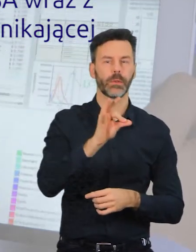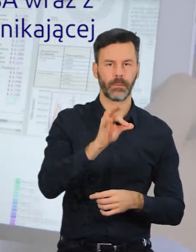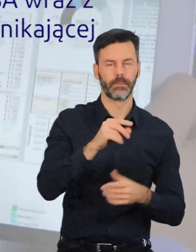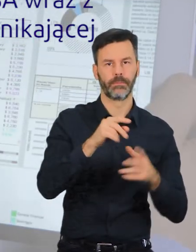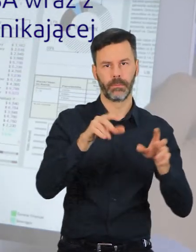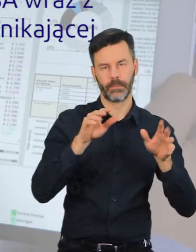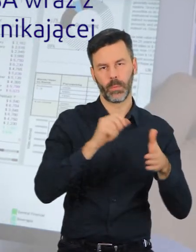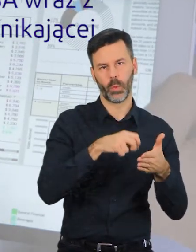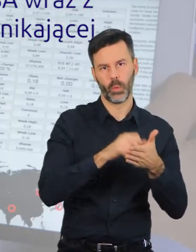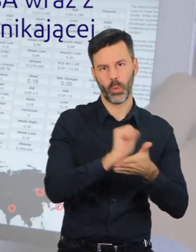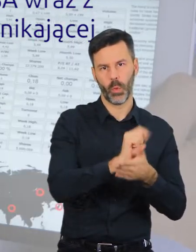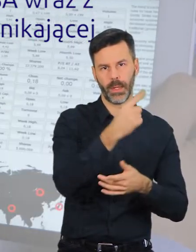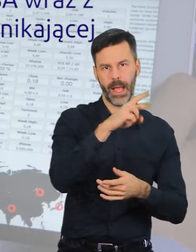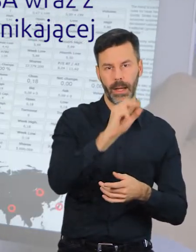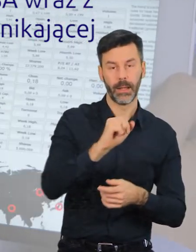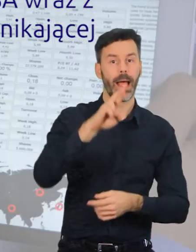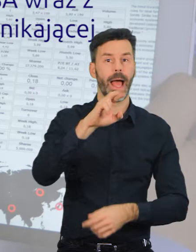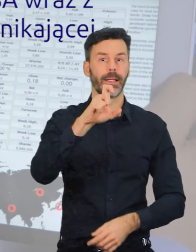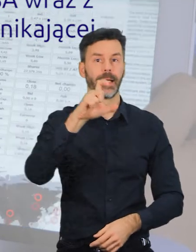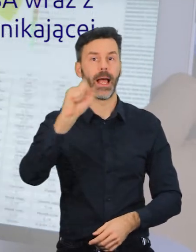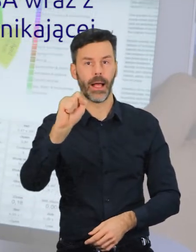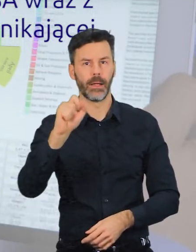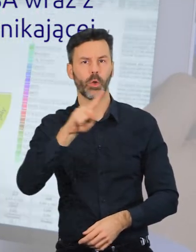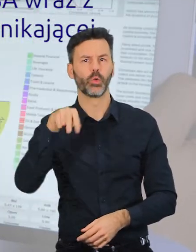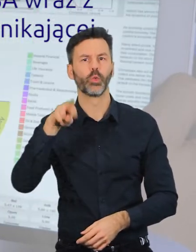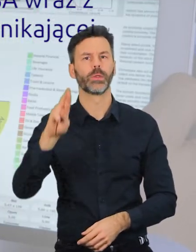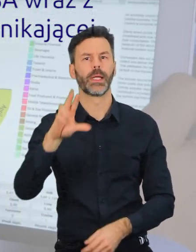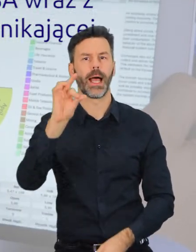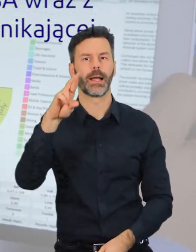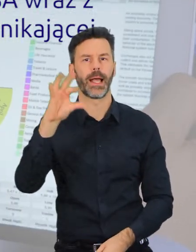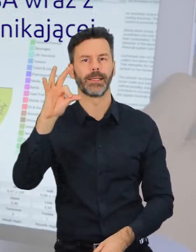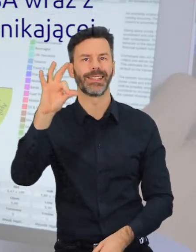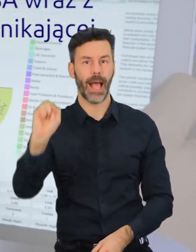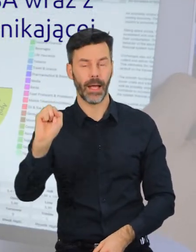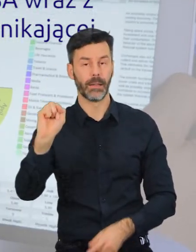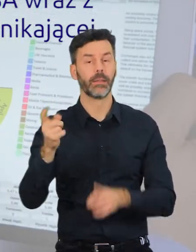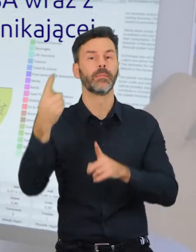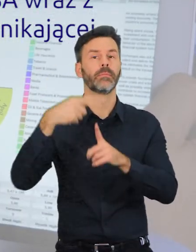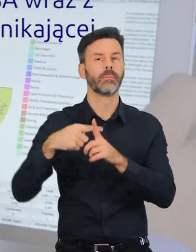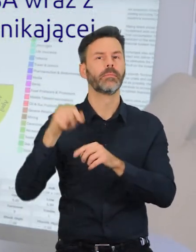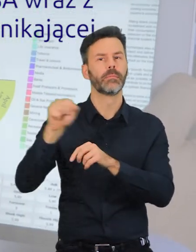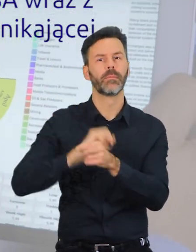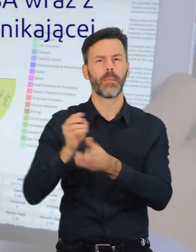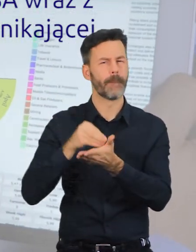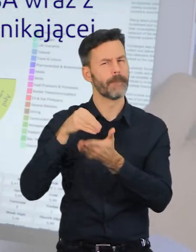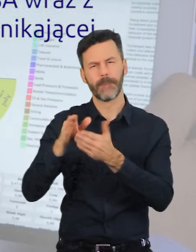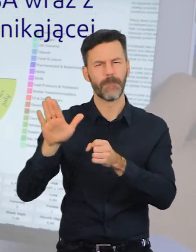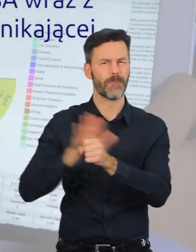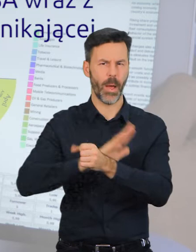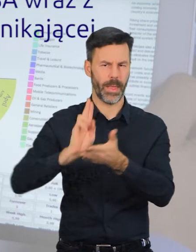raporty ZUS RCA, ZUS RSA wraz z potwierdzeniem opłacenia pełnej kwoty składek,